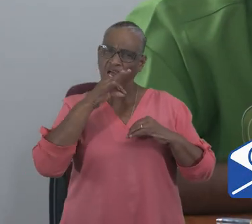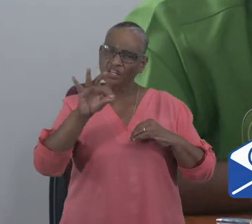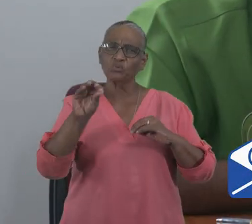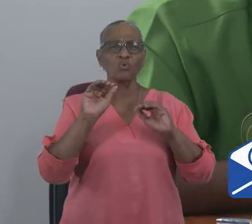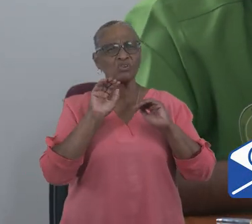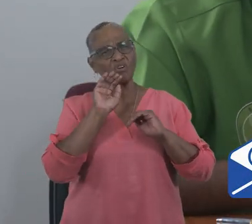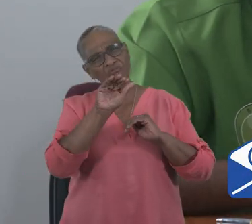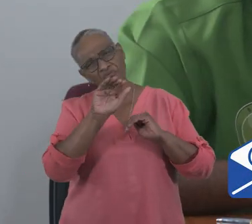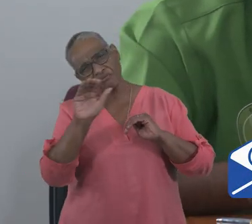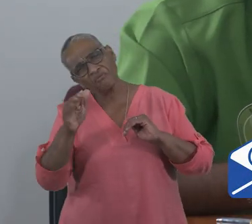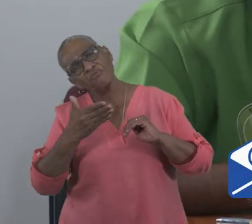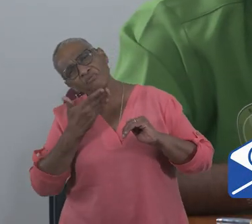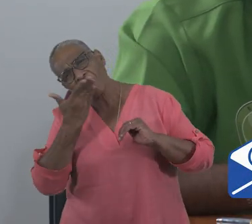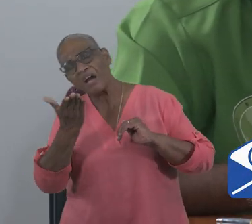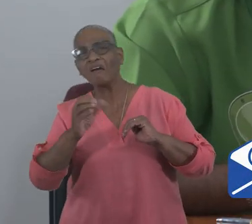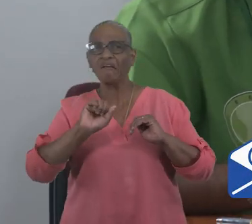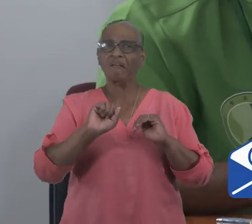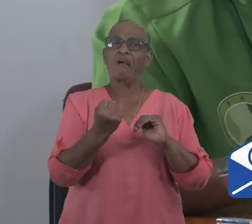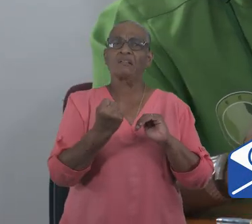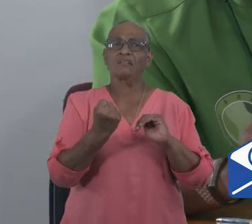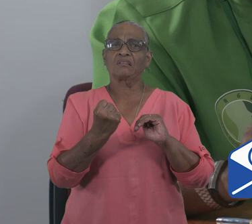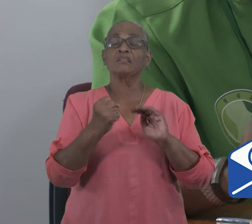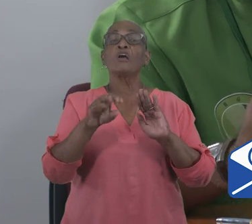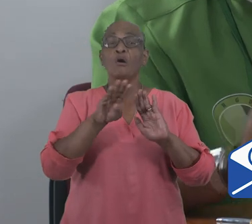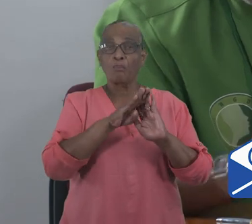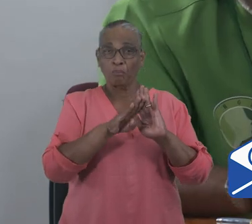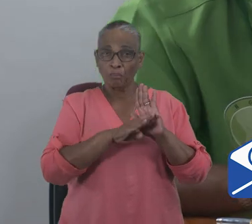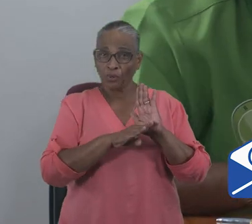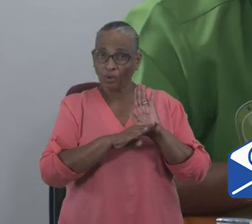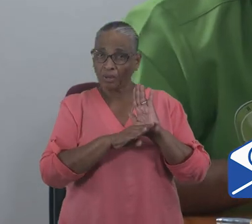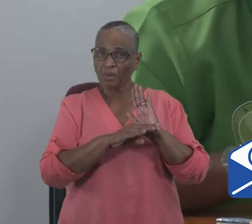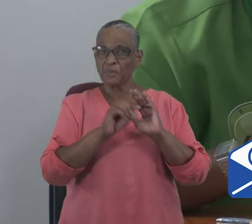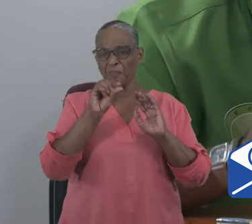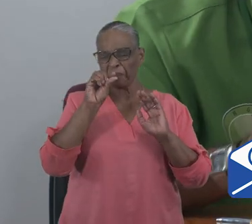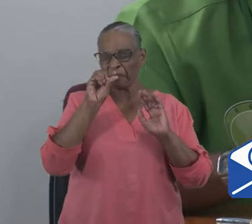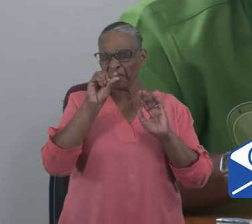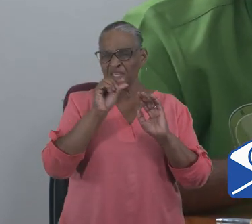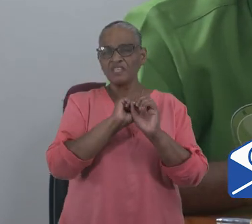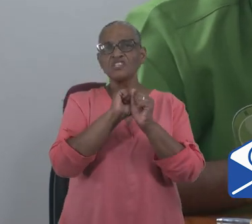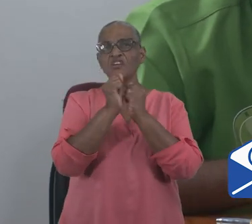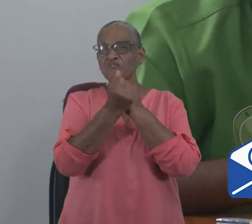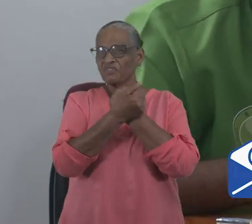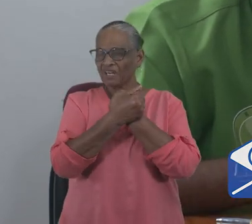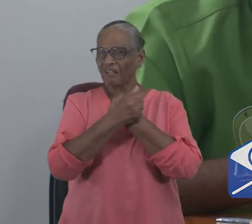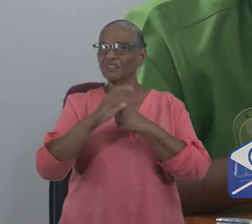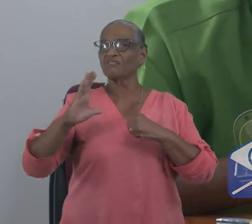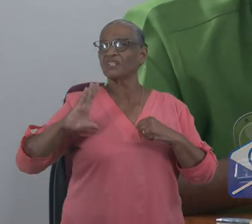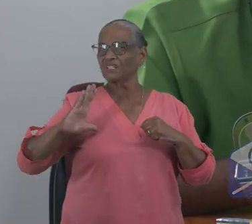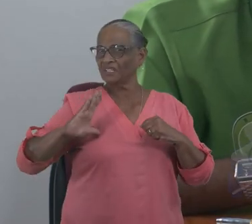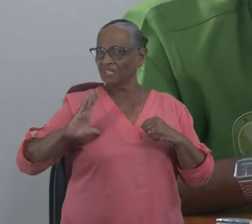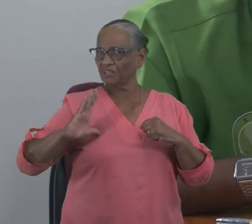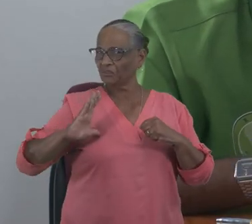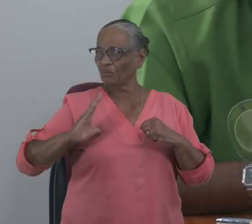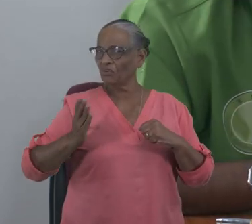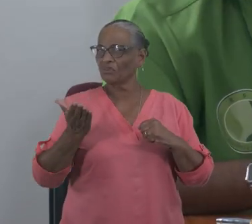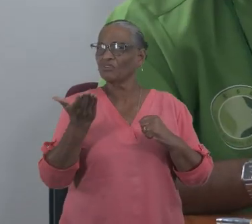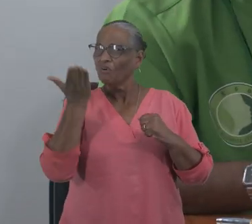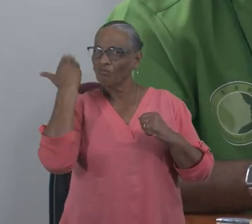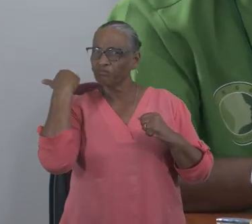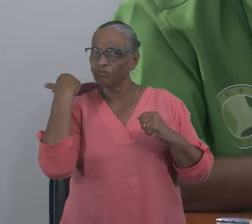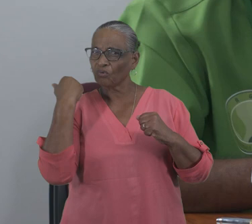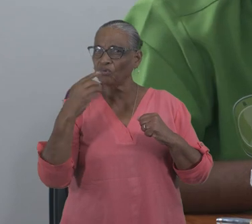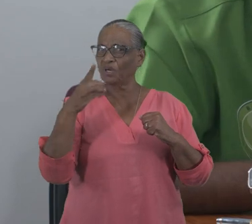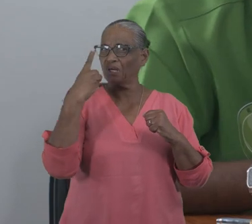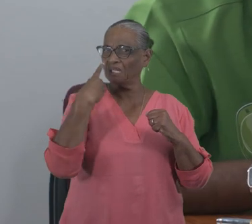suggesties. Zou u kan doen verder. En die programma's, er is een verandering, heb ik begrepen, van de directie net. Die programma's